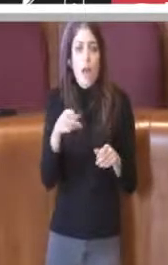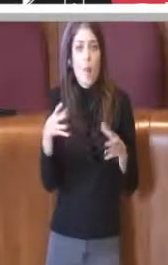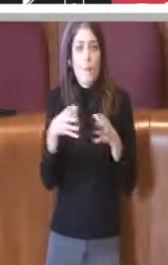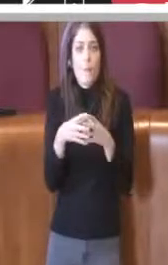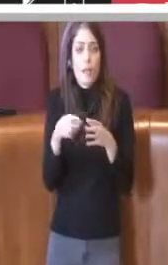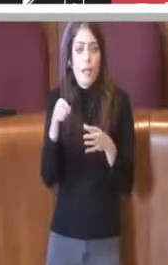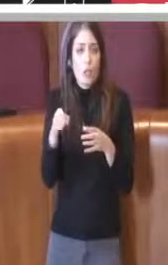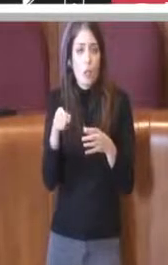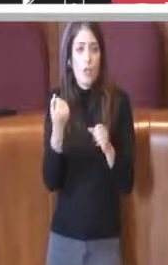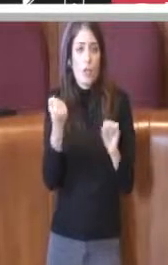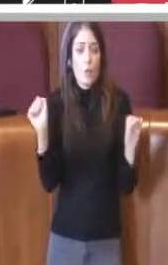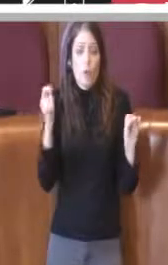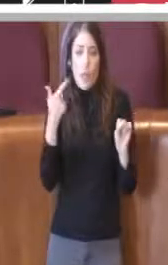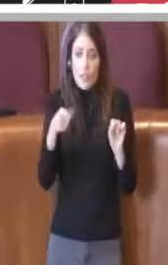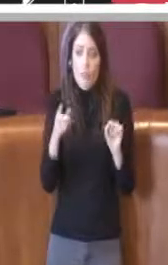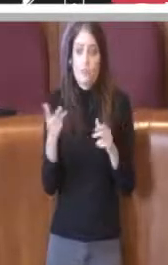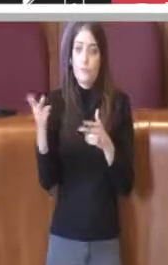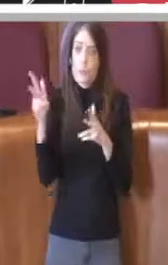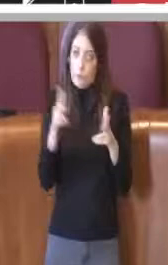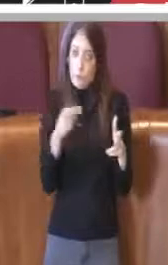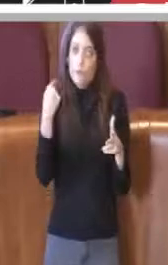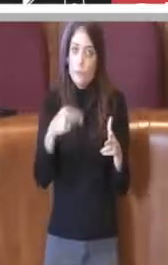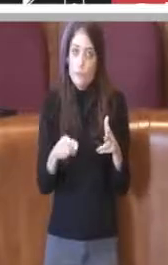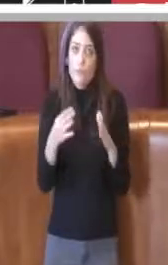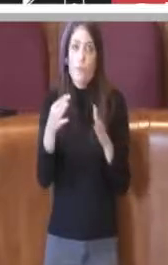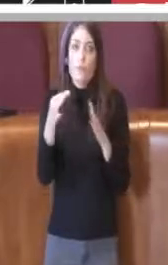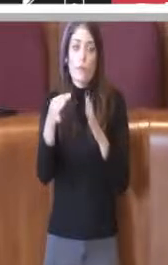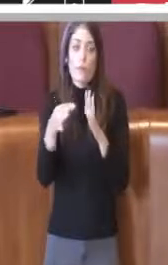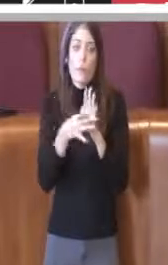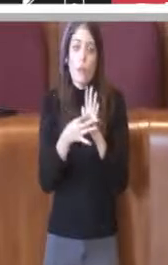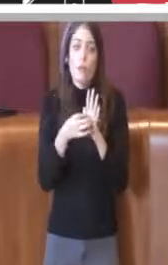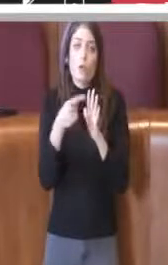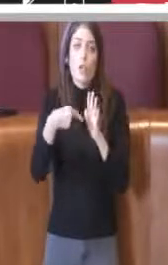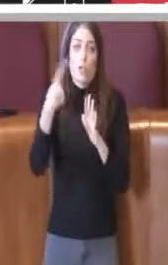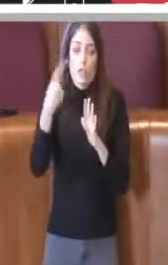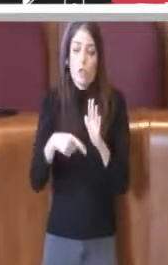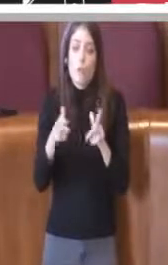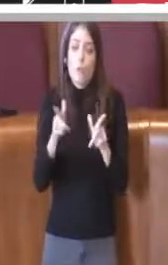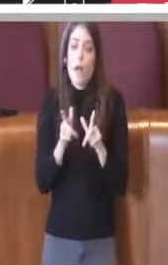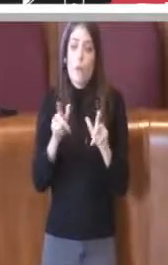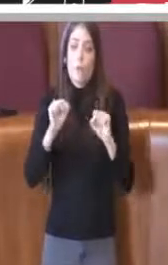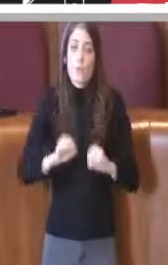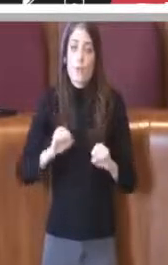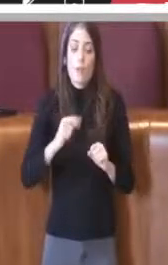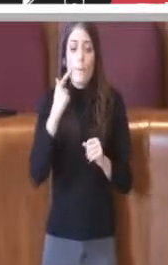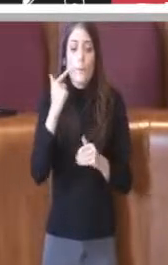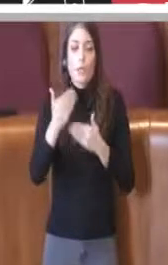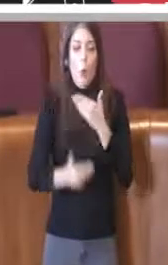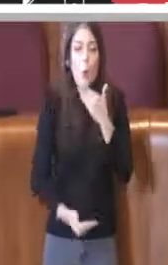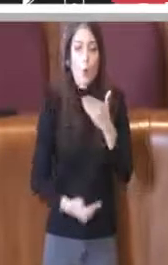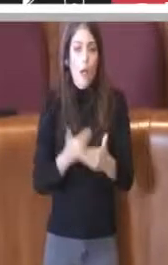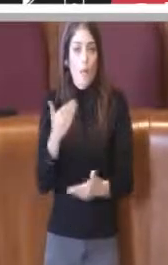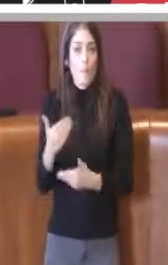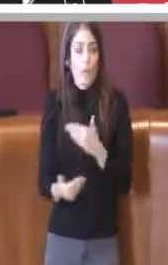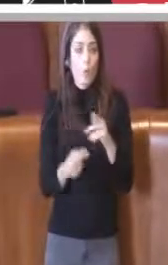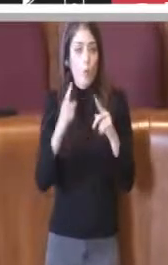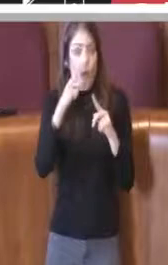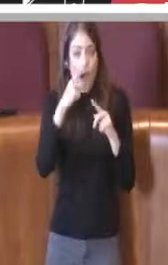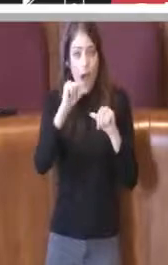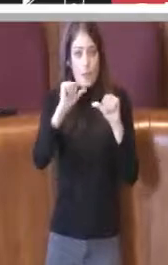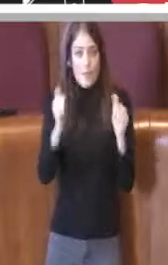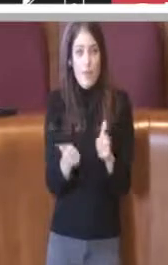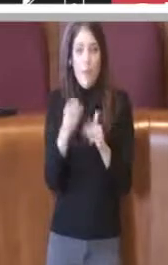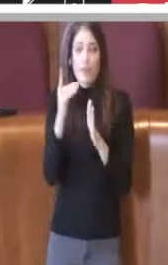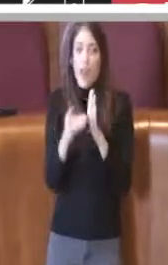giorno che ci consentirà comunque di migliorare migliorare aspetto quella